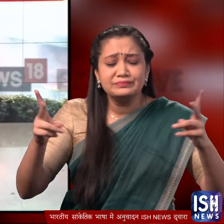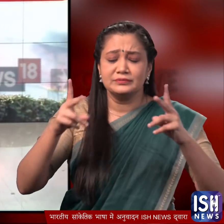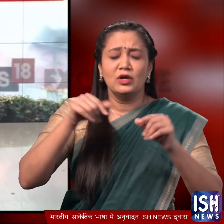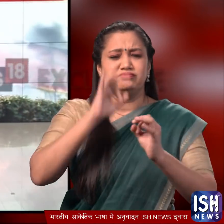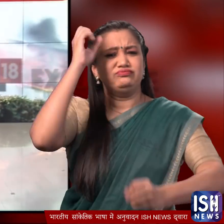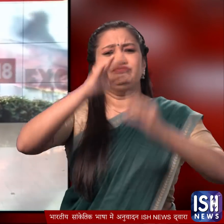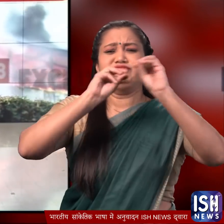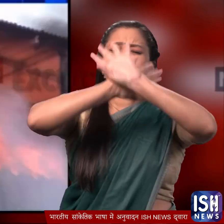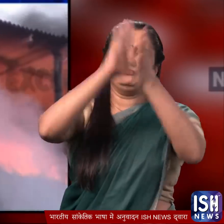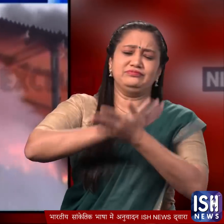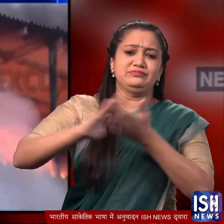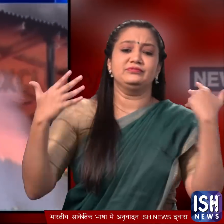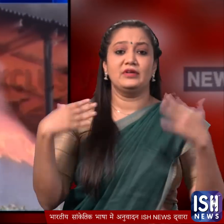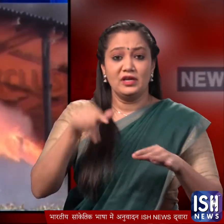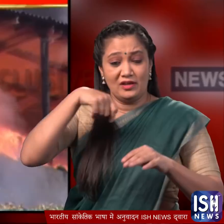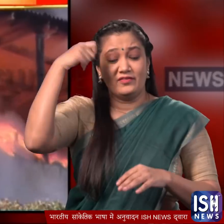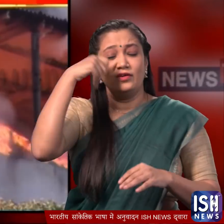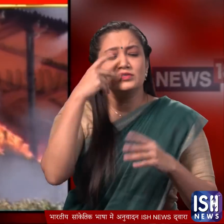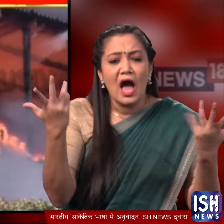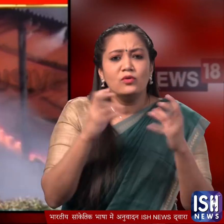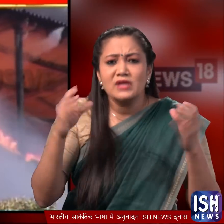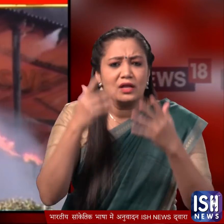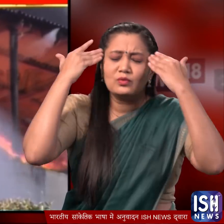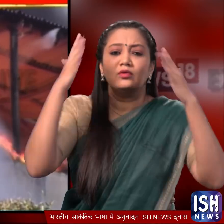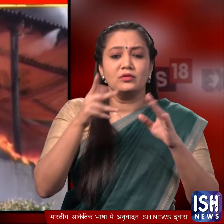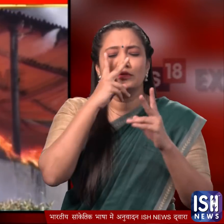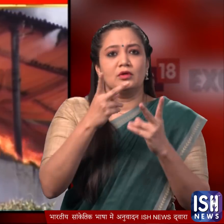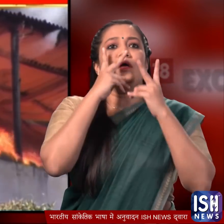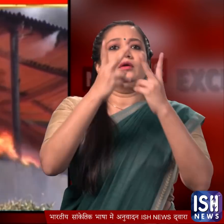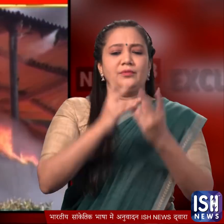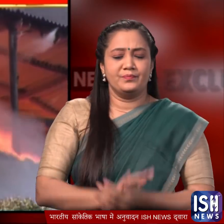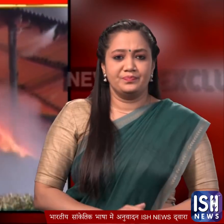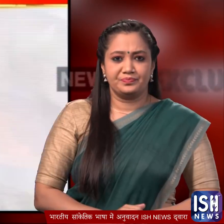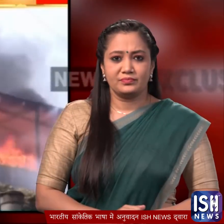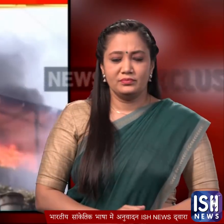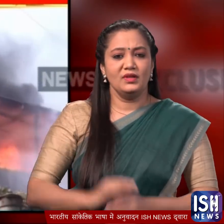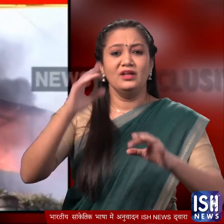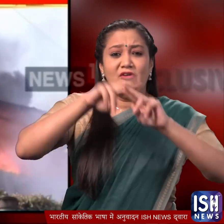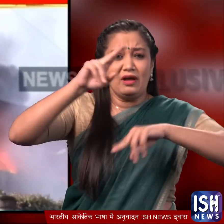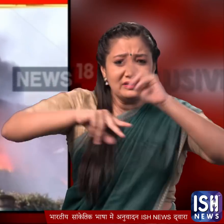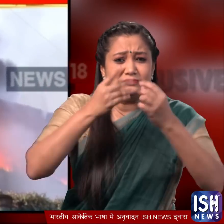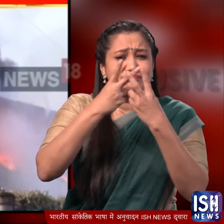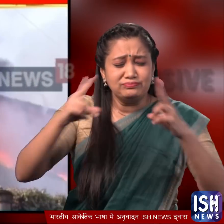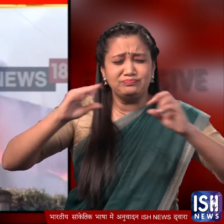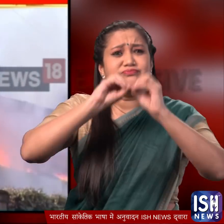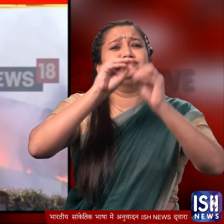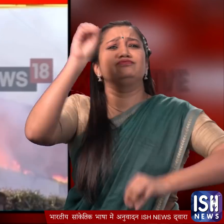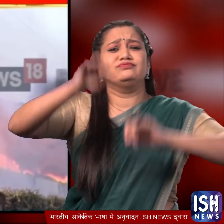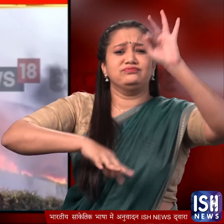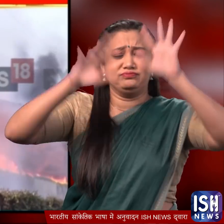इसकी वजह अभी साफ नहीं हो पाई है, लेकिन जो तस्वीरें सामने आई उसने लोगों को दहशत से भर दिया। हादसे के बाद पूरी फैक्ट्री लपटों में घिरी